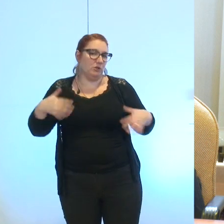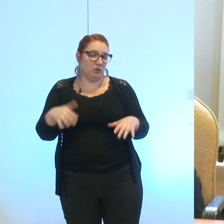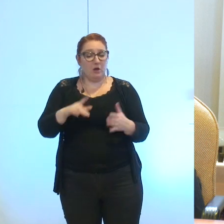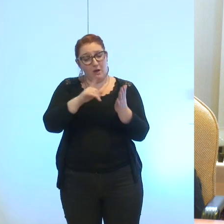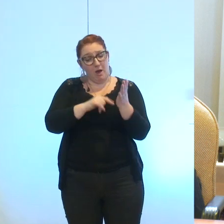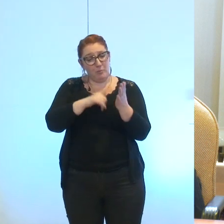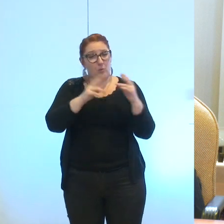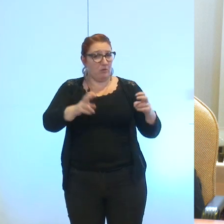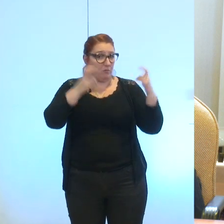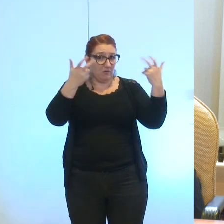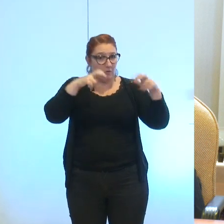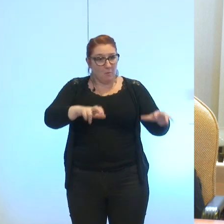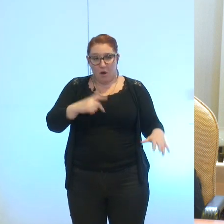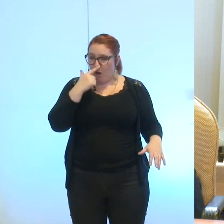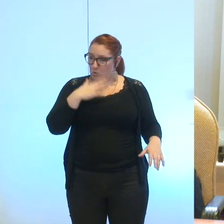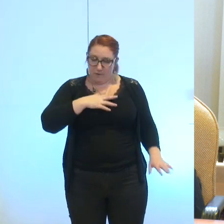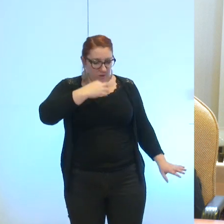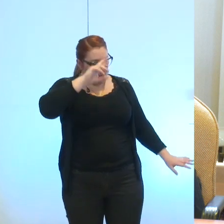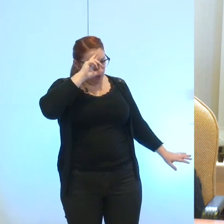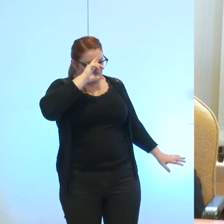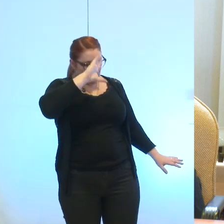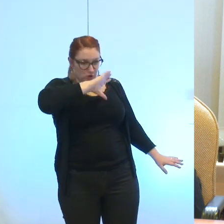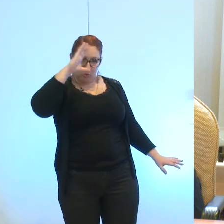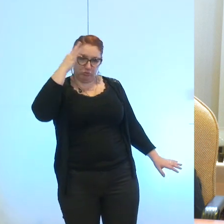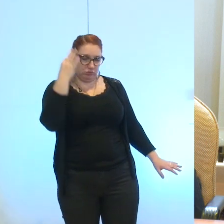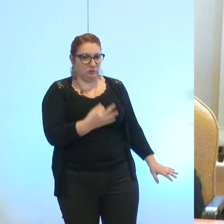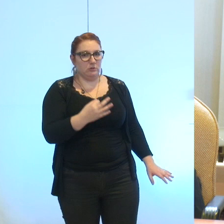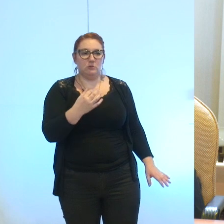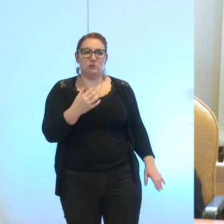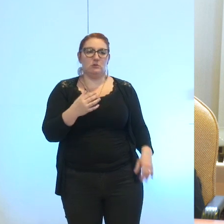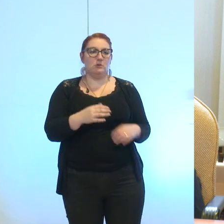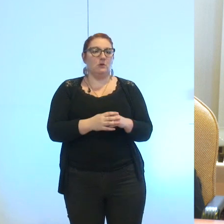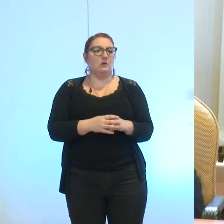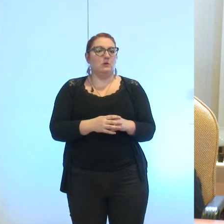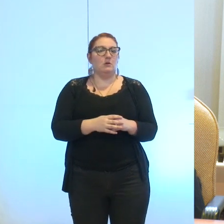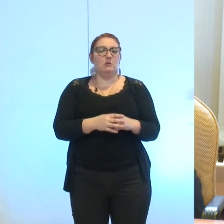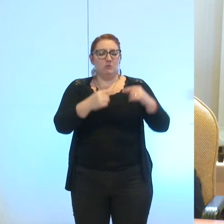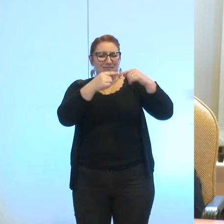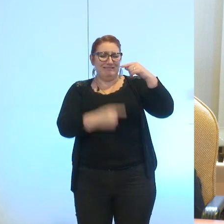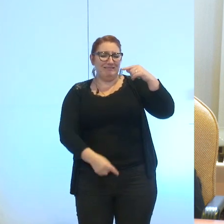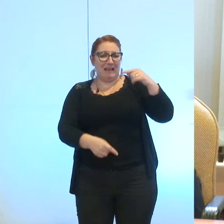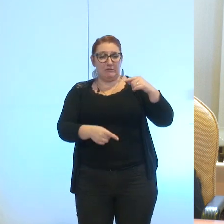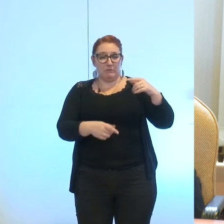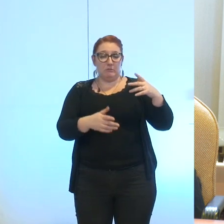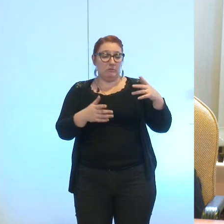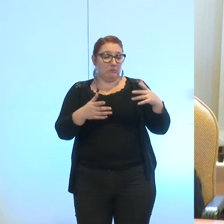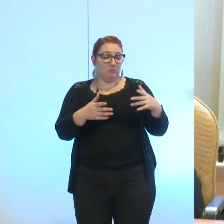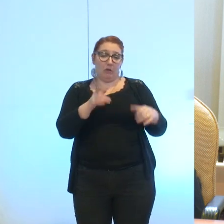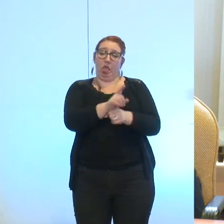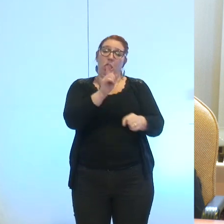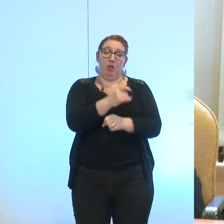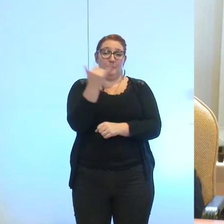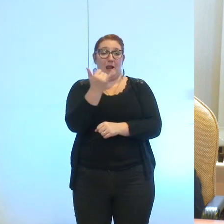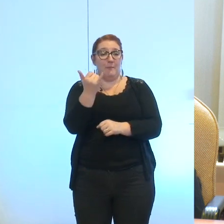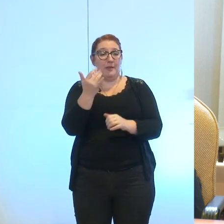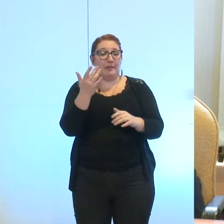impôts locaux et je pense que vous avez tout à fait raison alors encore une fois ne vous jetez pas sur la dette même si les taux sont bas car cela ne sera